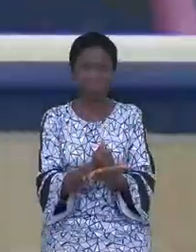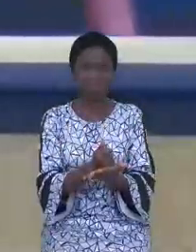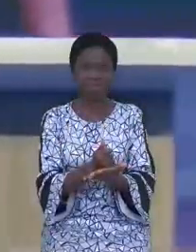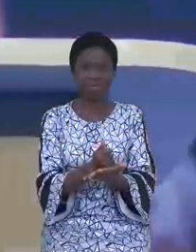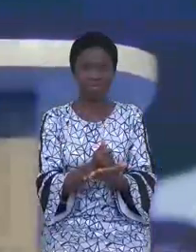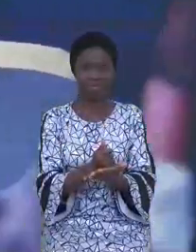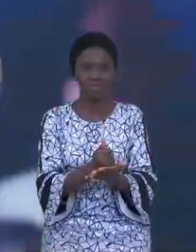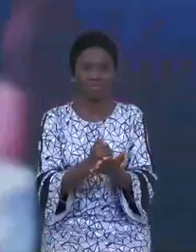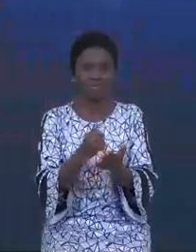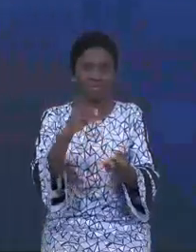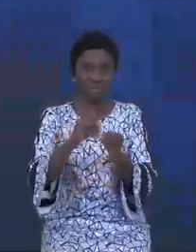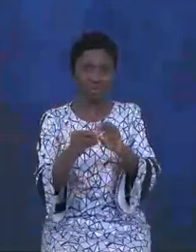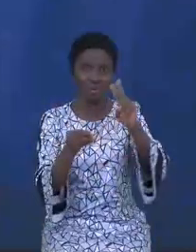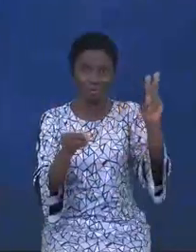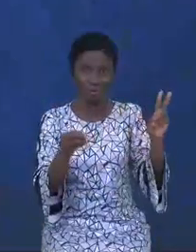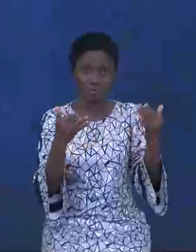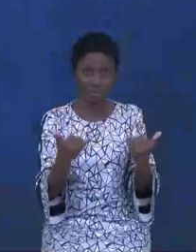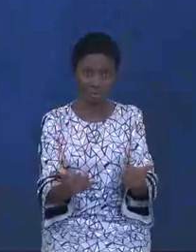Deuxième point maintenant.